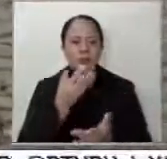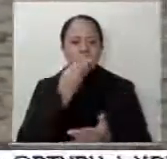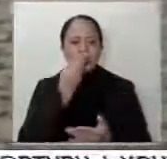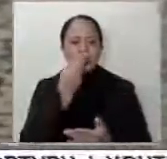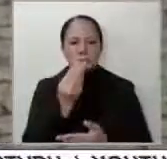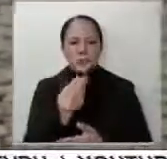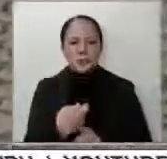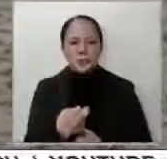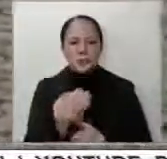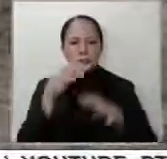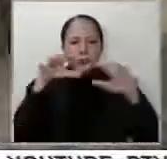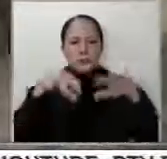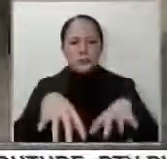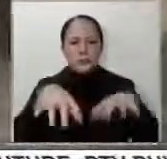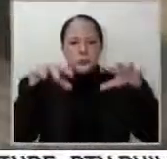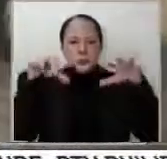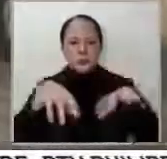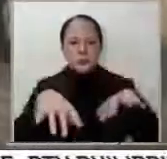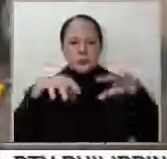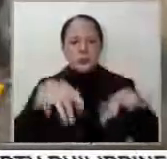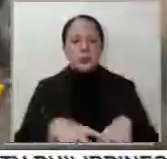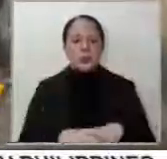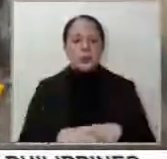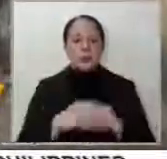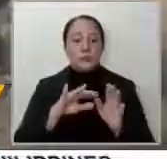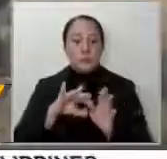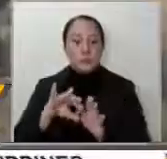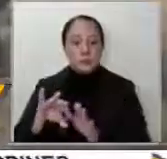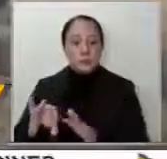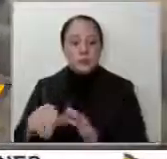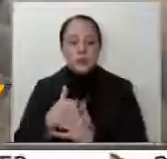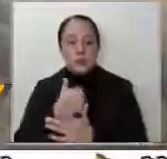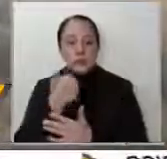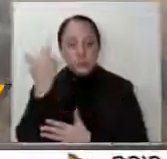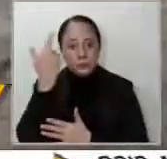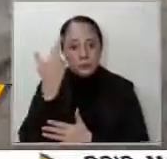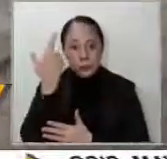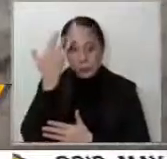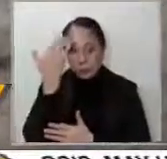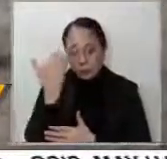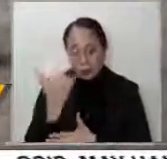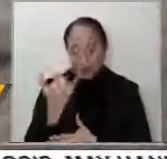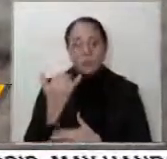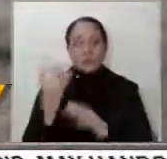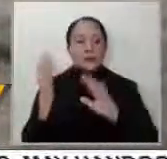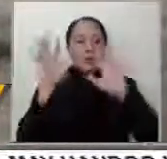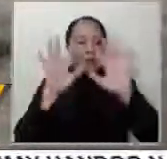pag-ulan sa lugar. Isa rin sa itinuturong sa nina matinding climate change.